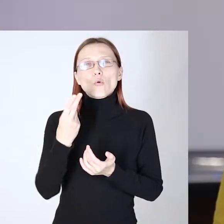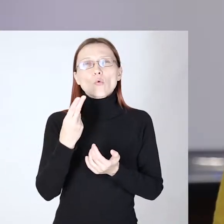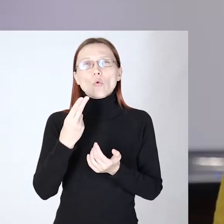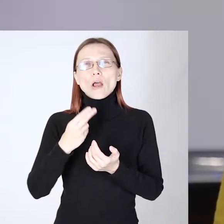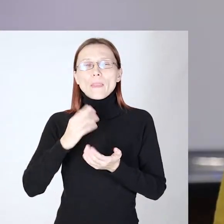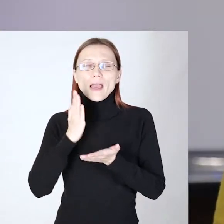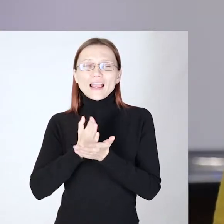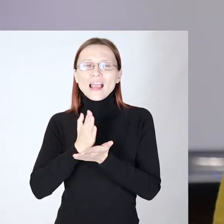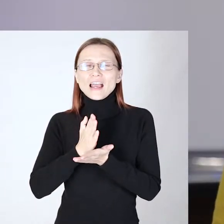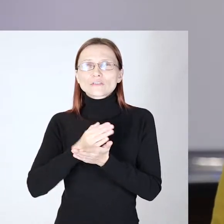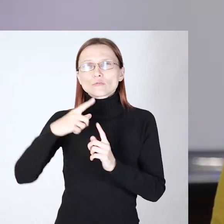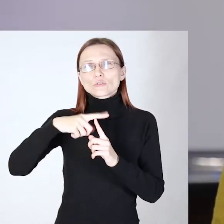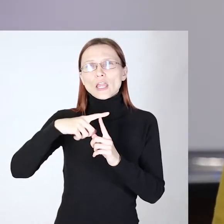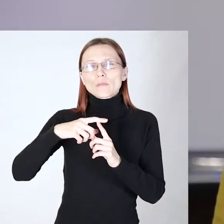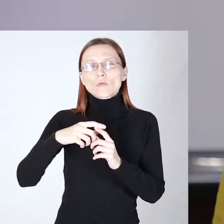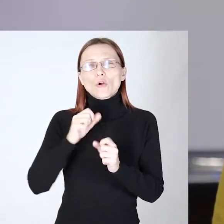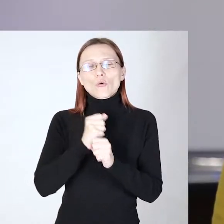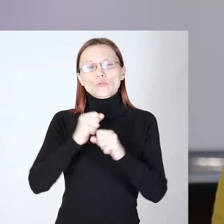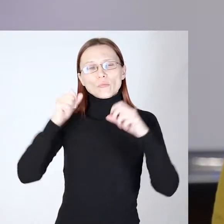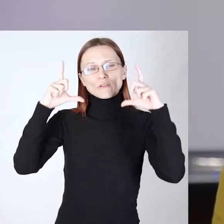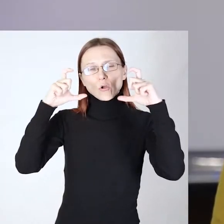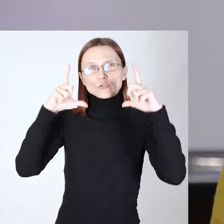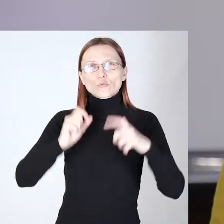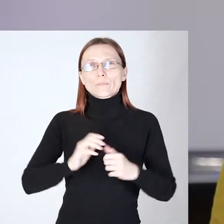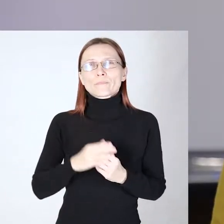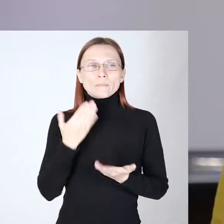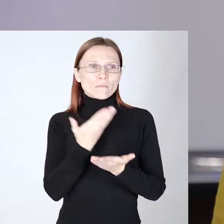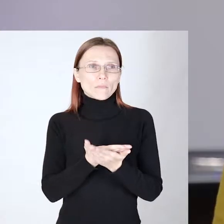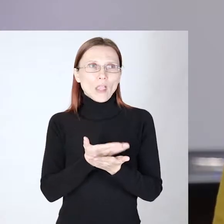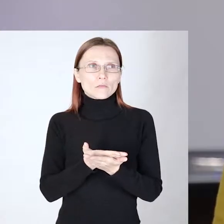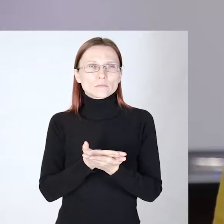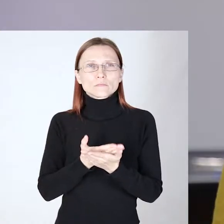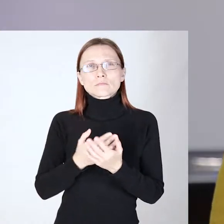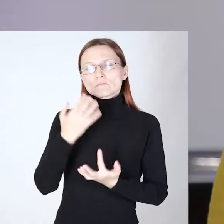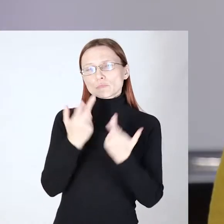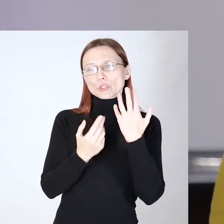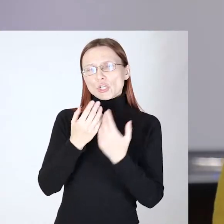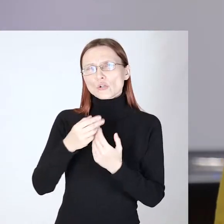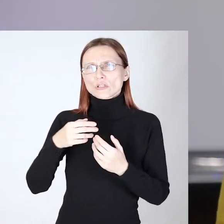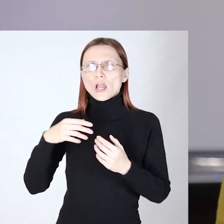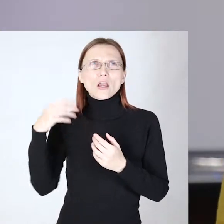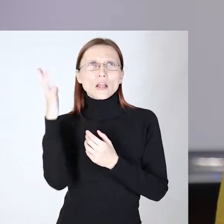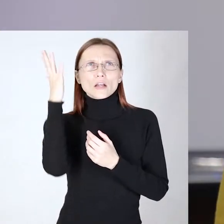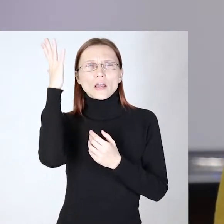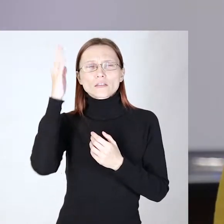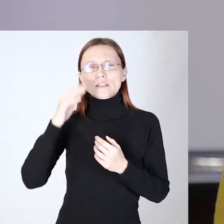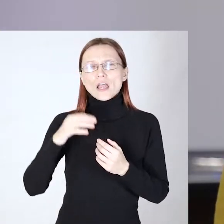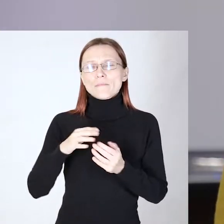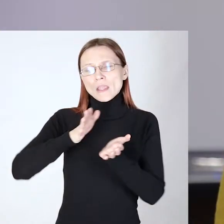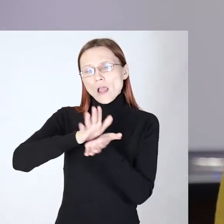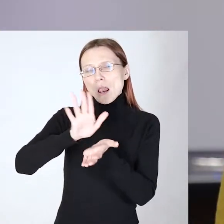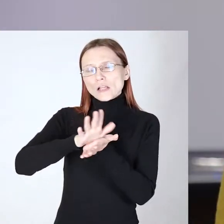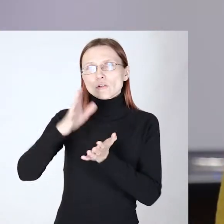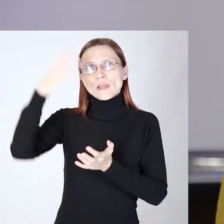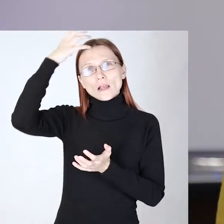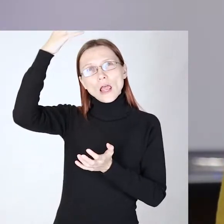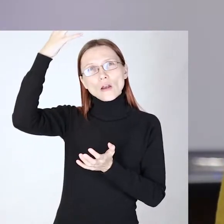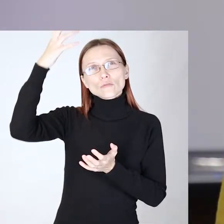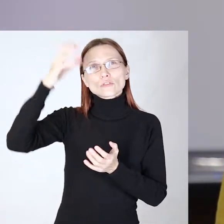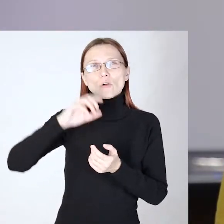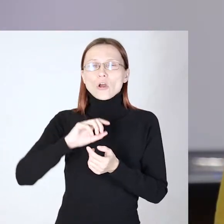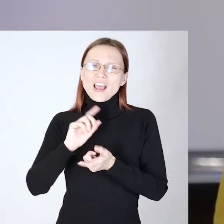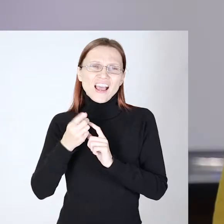odfotiť fotografiu. Sú to napríklad témy prírodná krása, ladové kráľovstvo, alebo je to vlastne úplne jedno,